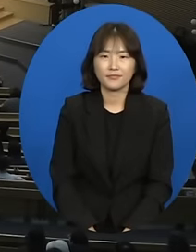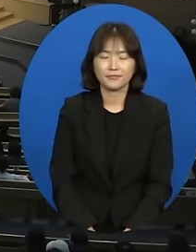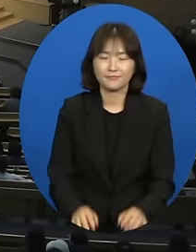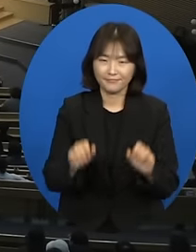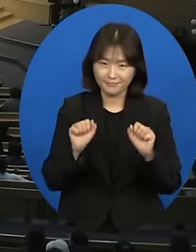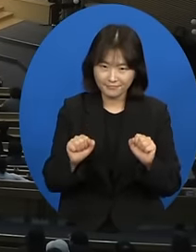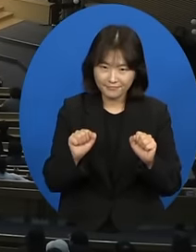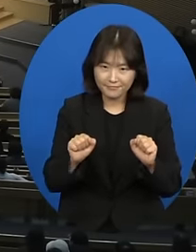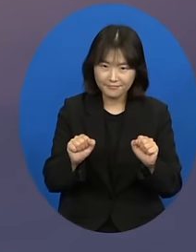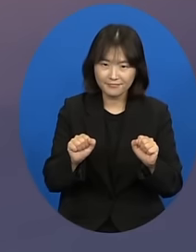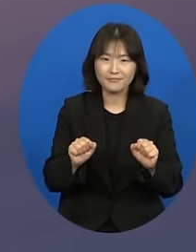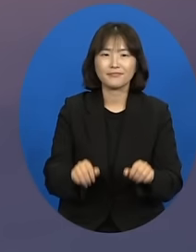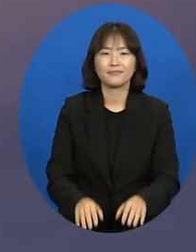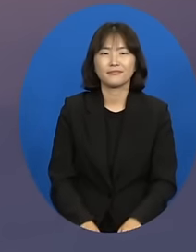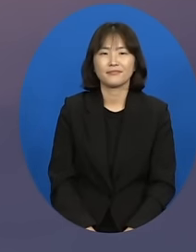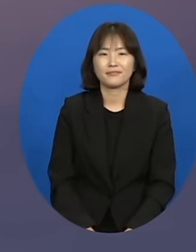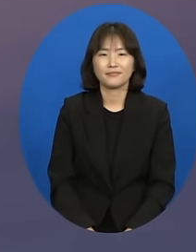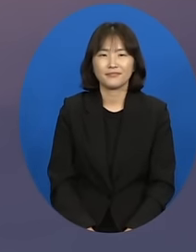안녕하세요.